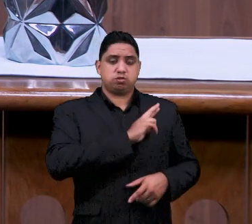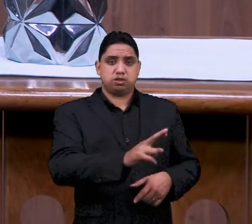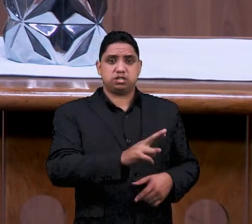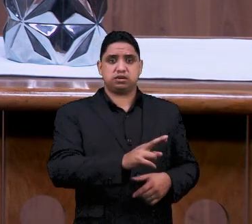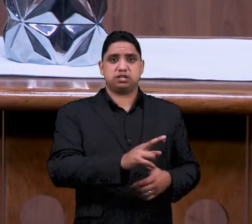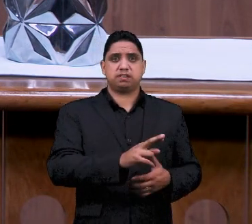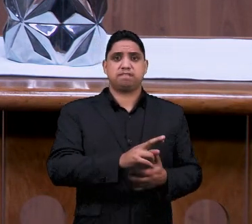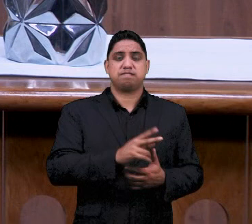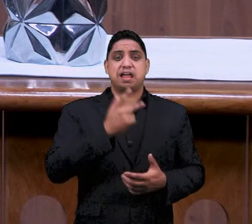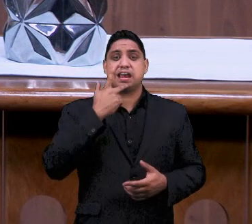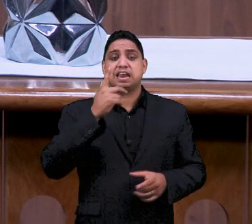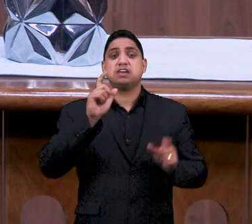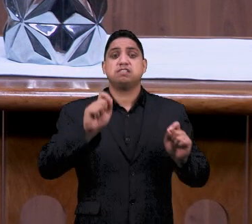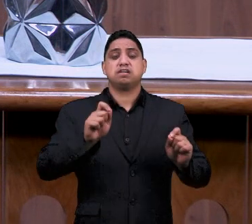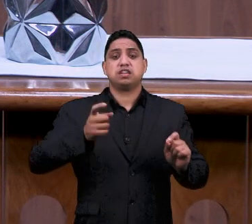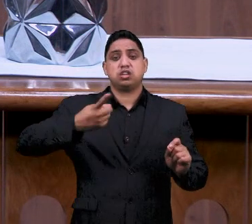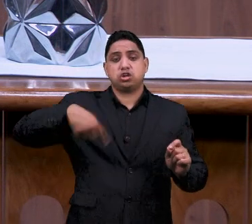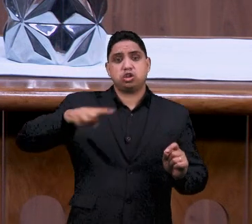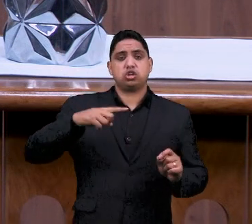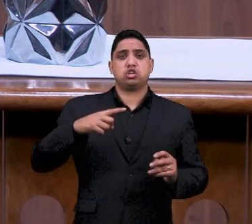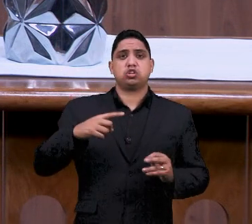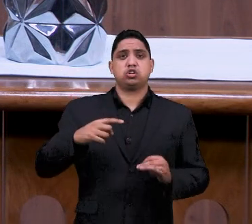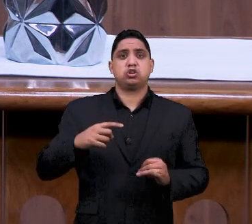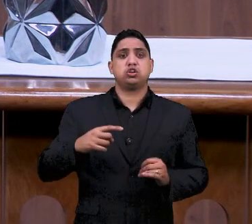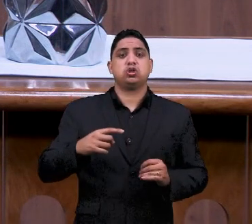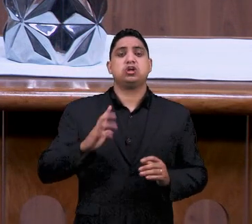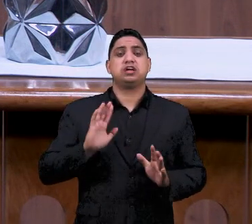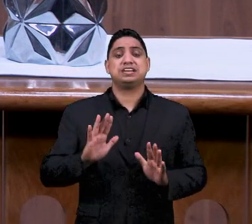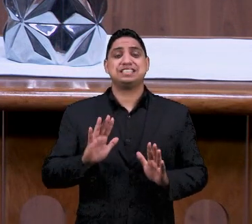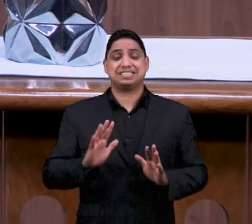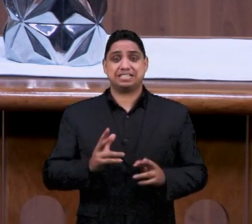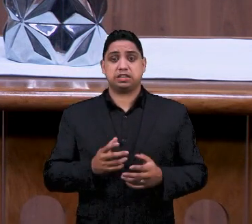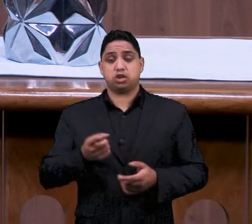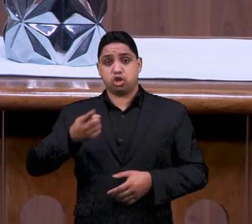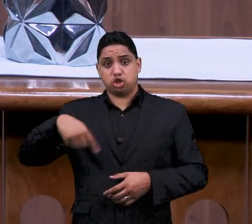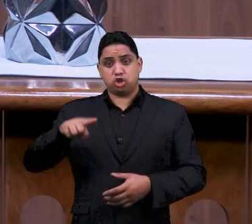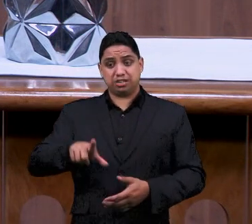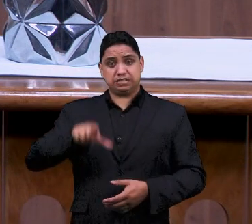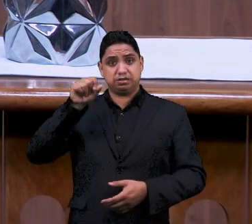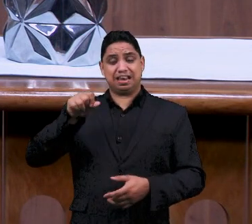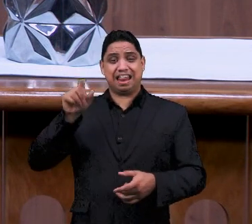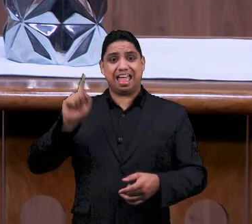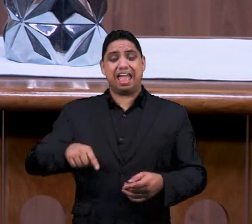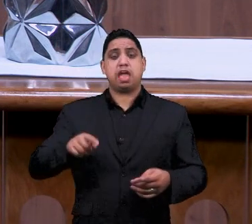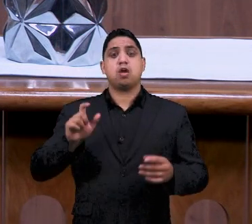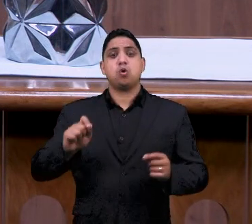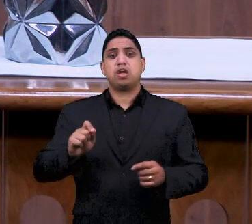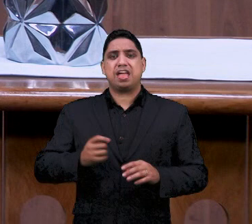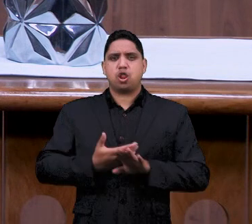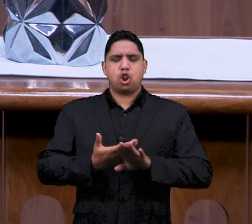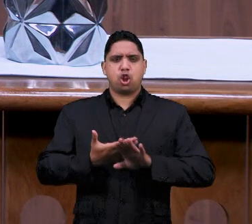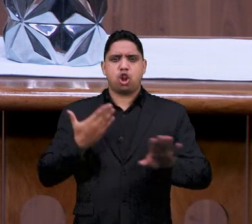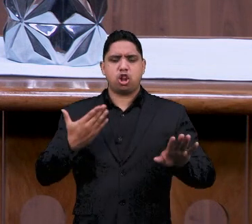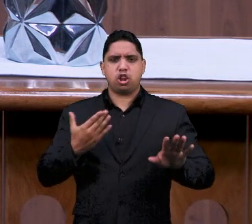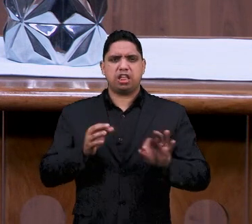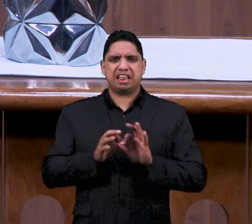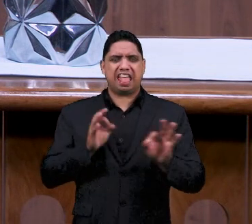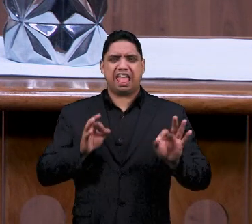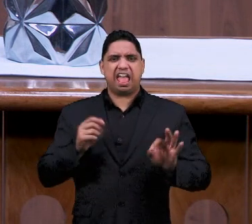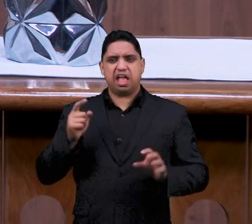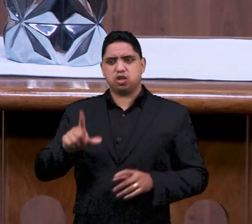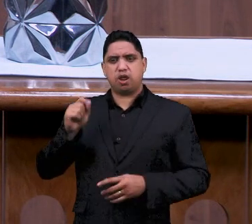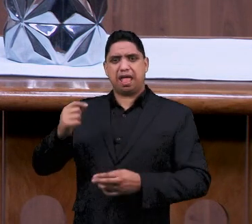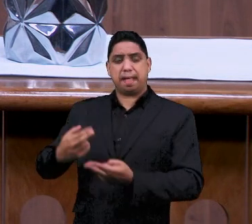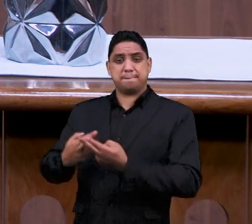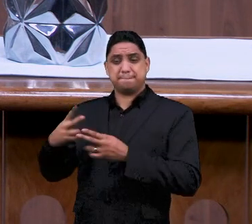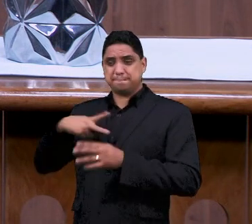censure à groupe religieux en affirmant que notre position est de totale indépendance politique ou religieuse. Nous sommes ici